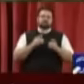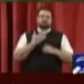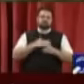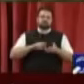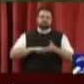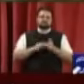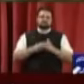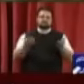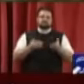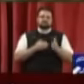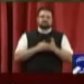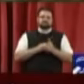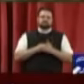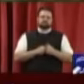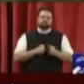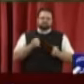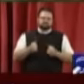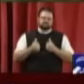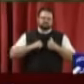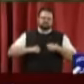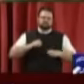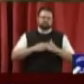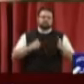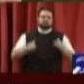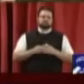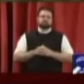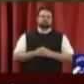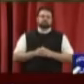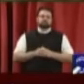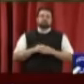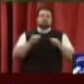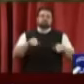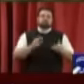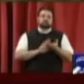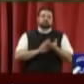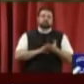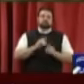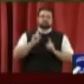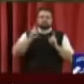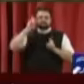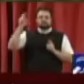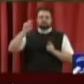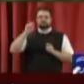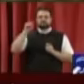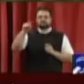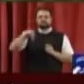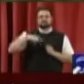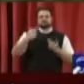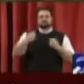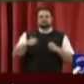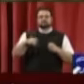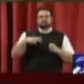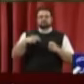chiem, să nu știu ce. Mulțumesc de banuleană! Da! Așa! Și i-am zis, păi ăsta e motivul, dacă credința ta este că totul e greu ca să